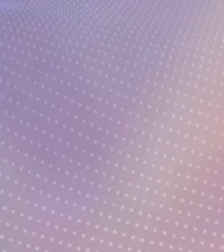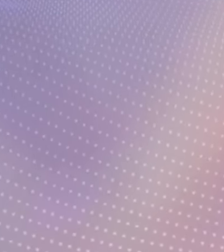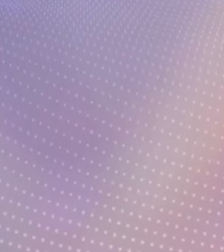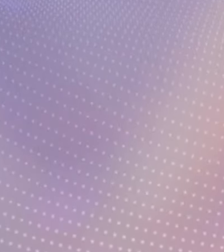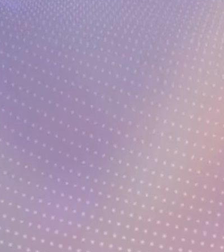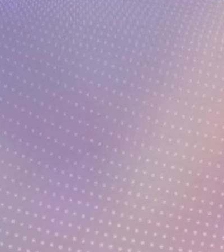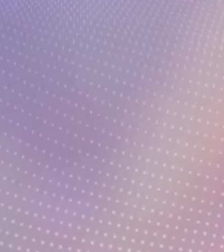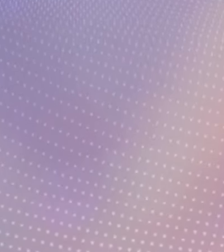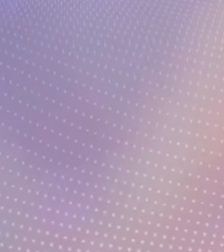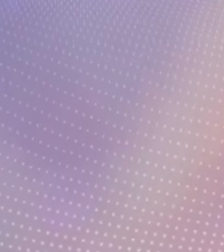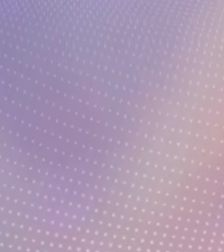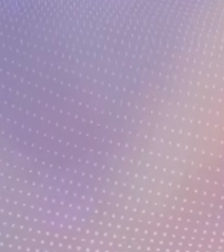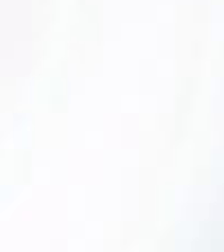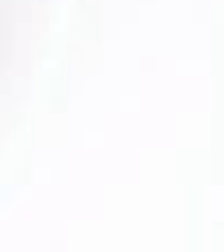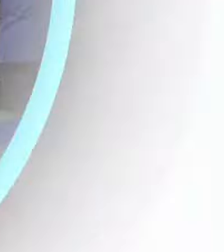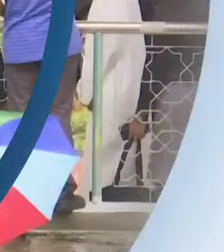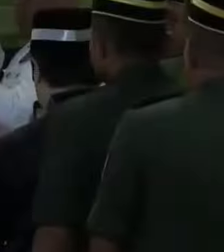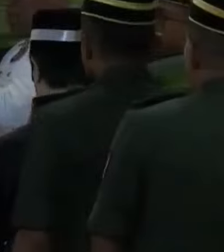Madani.